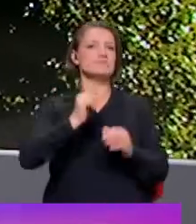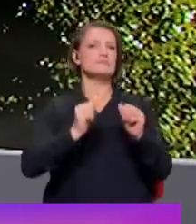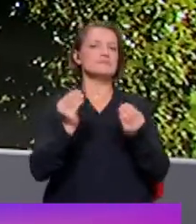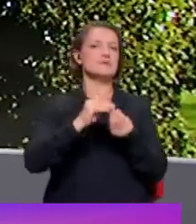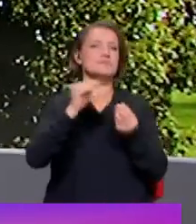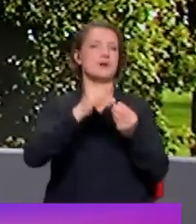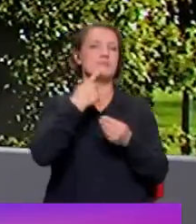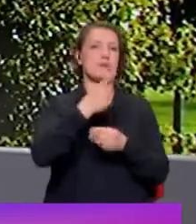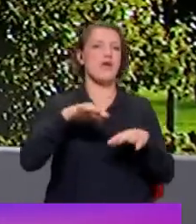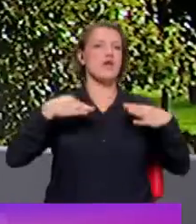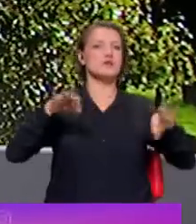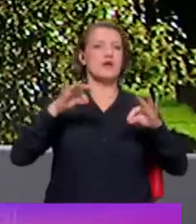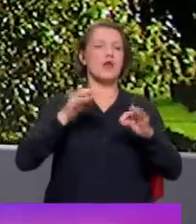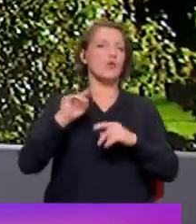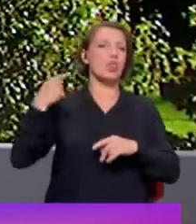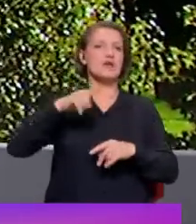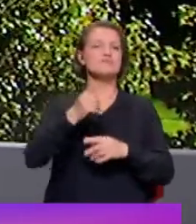Eskişehir'de ulaşıma